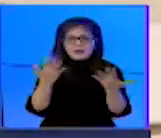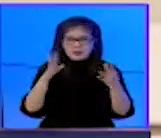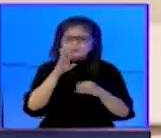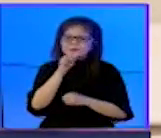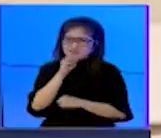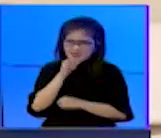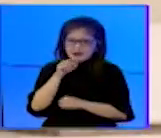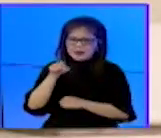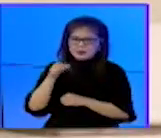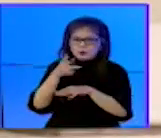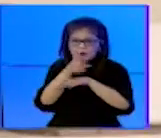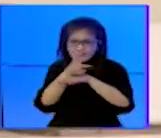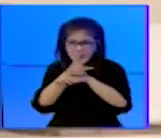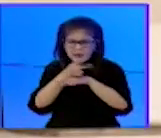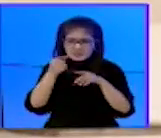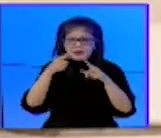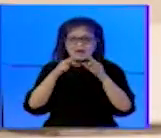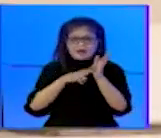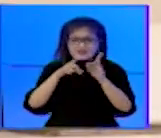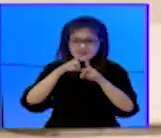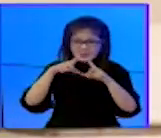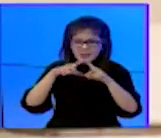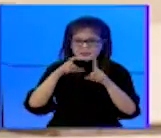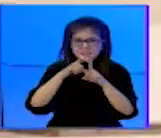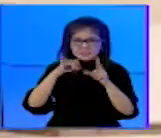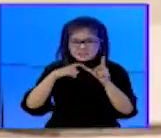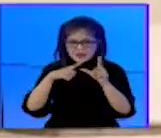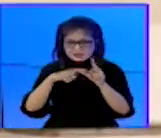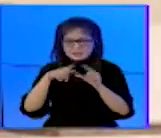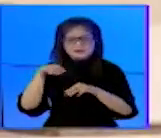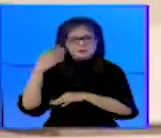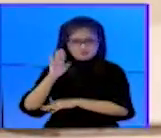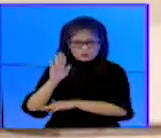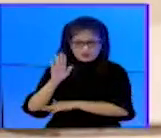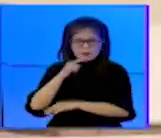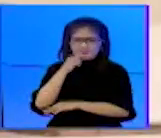kamera Nanda Sinaga beserta Dias Triawan. Sampai jumpa pekan depan.